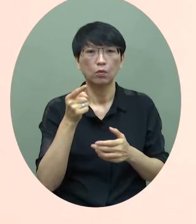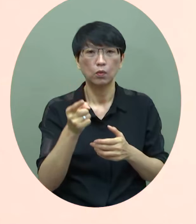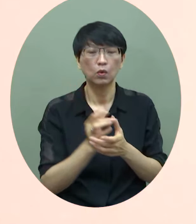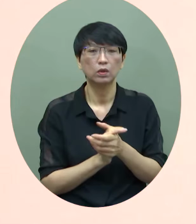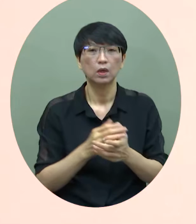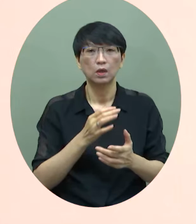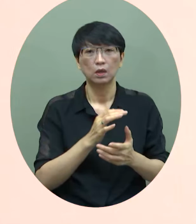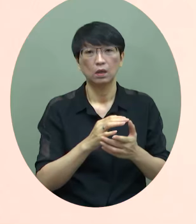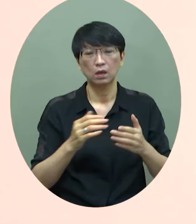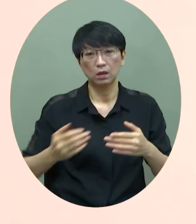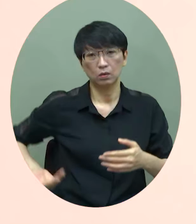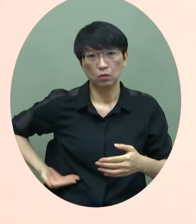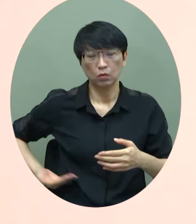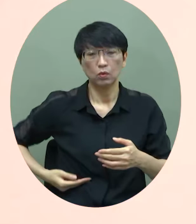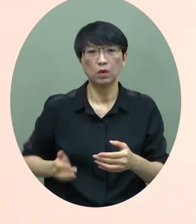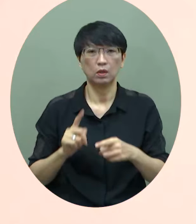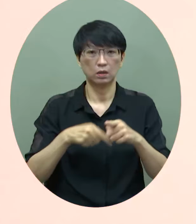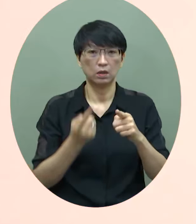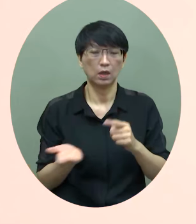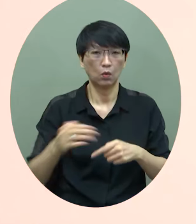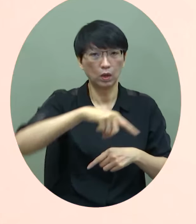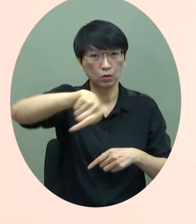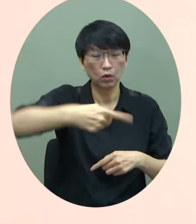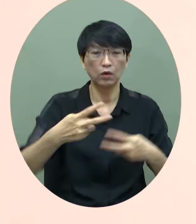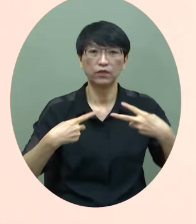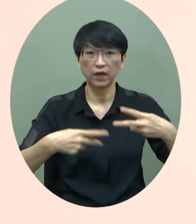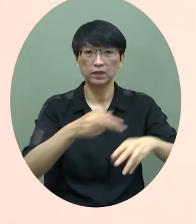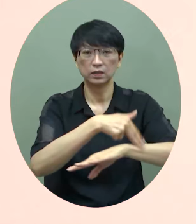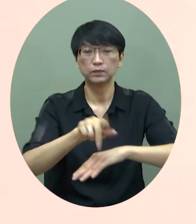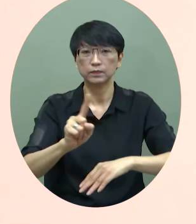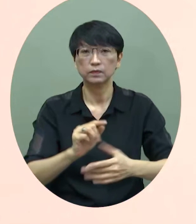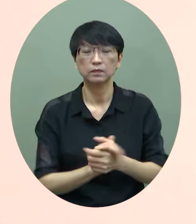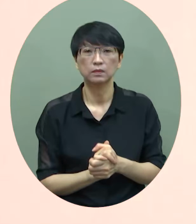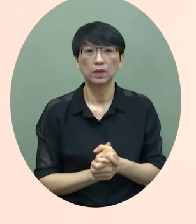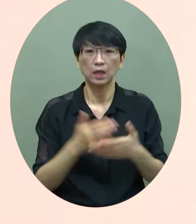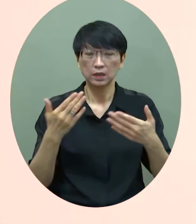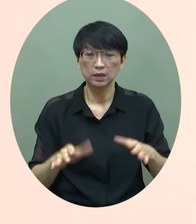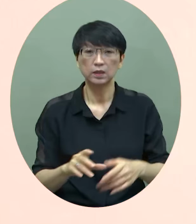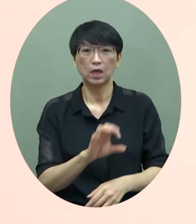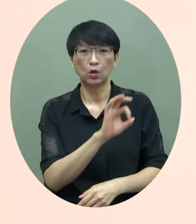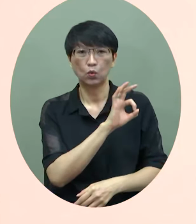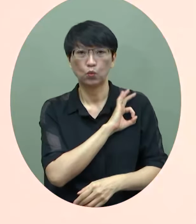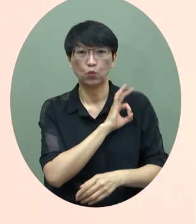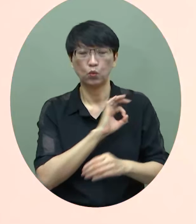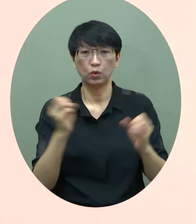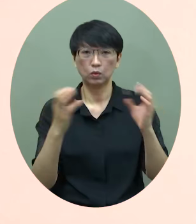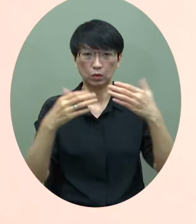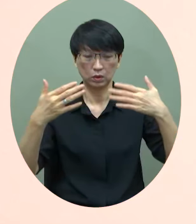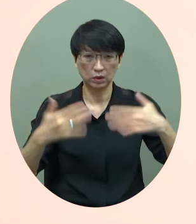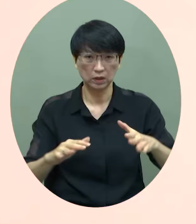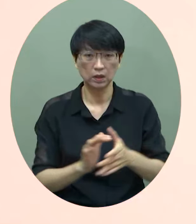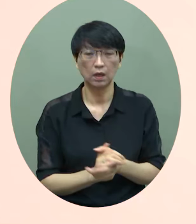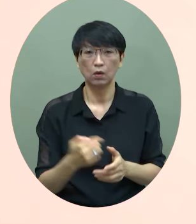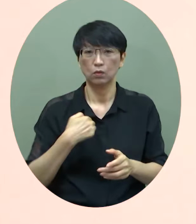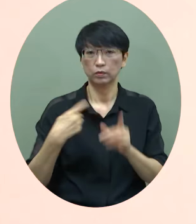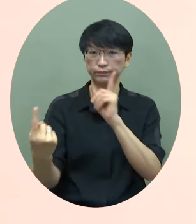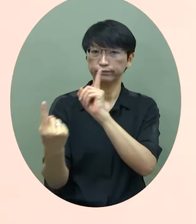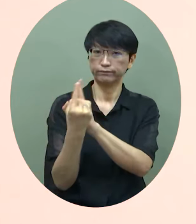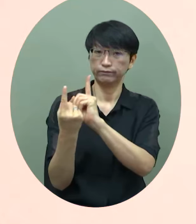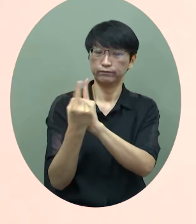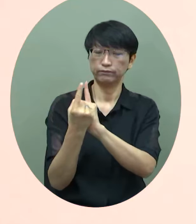的發展至於會以後韓正副總理親自會見我在一個簡單